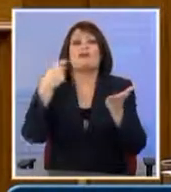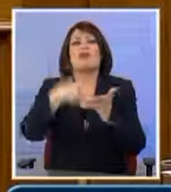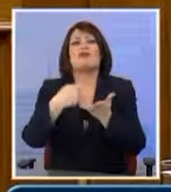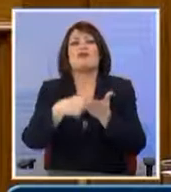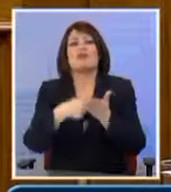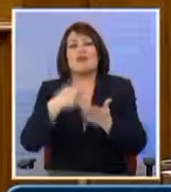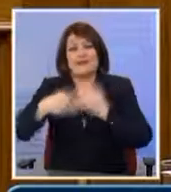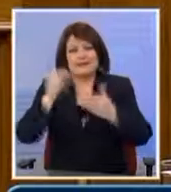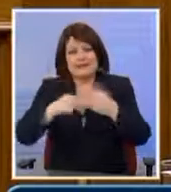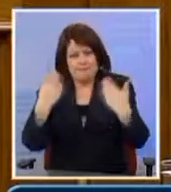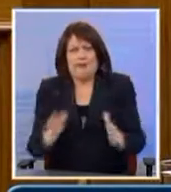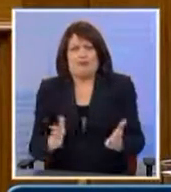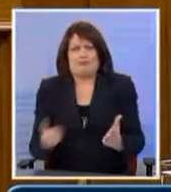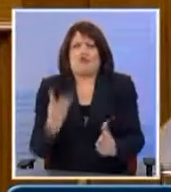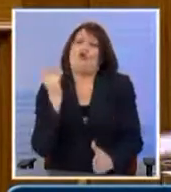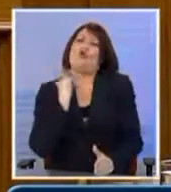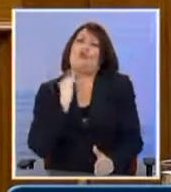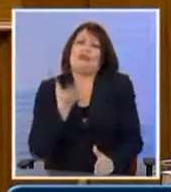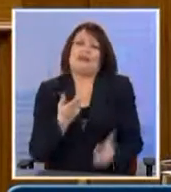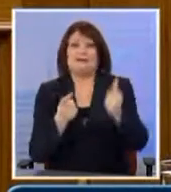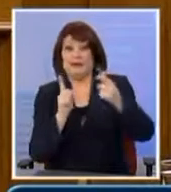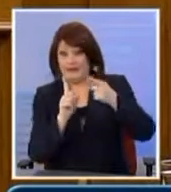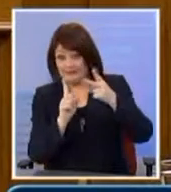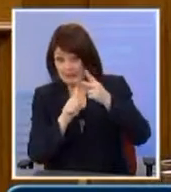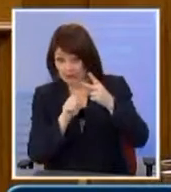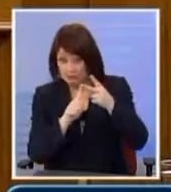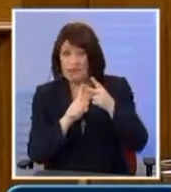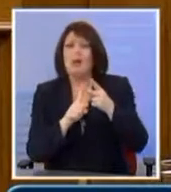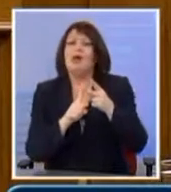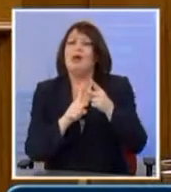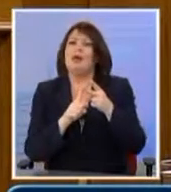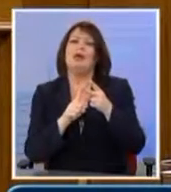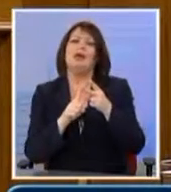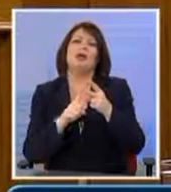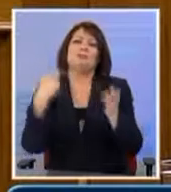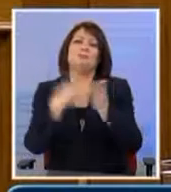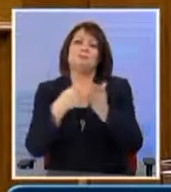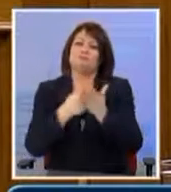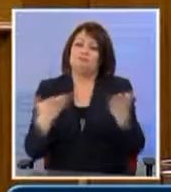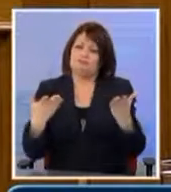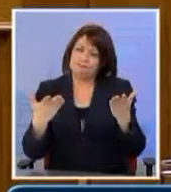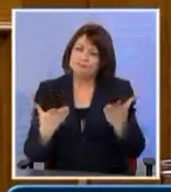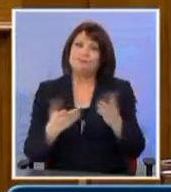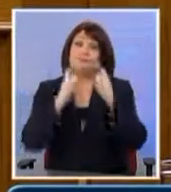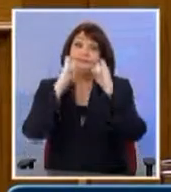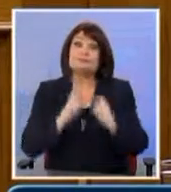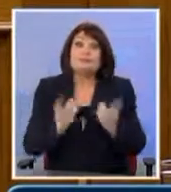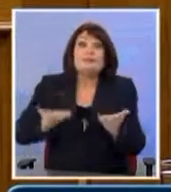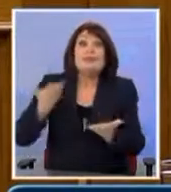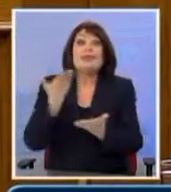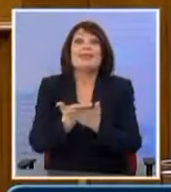διαδικασιών που έχουμε ήδη ψηφίσει. Δεύτερο, έχει διευρυμένη φορολογική βάση μέσω της υποχρεωτικής